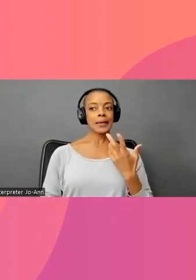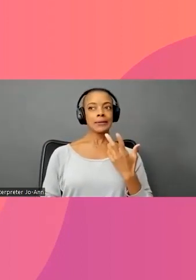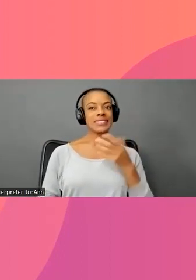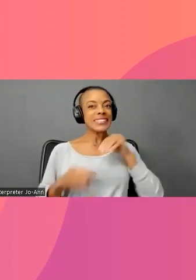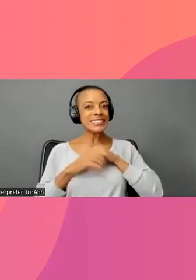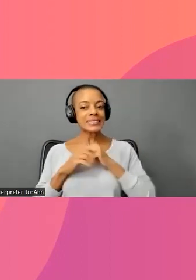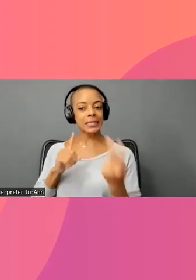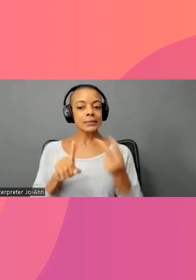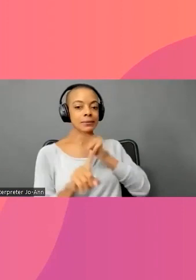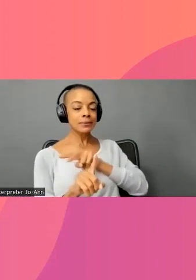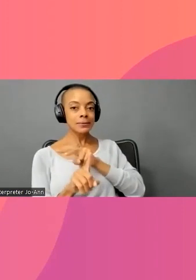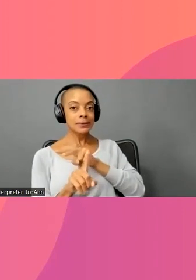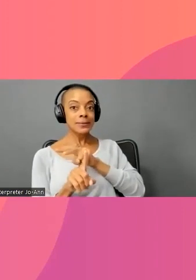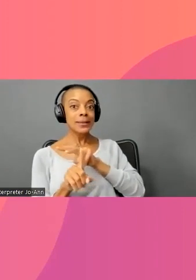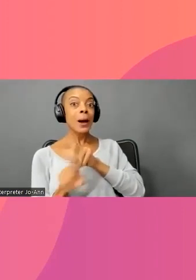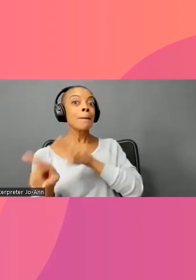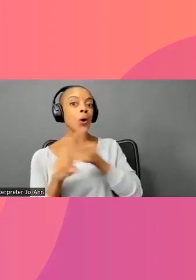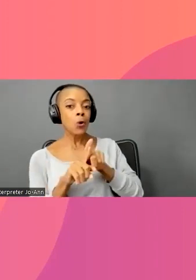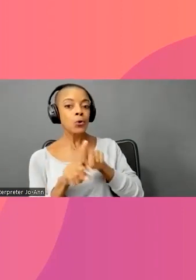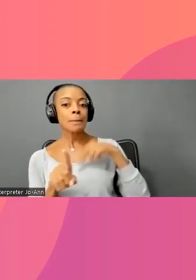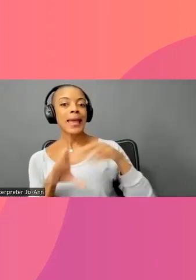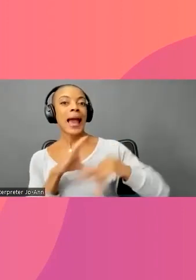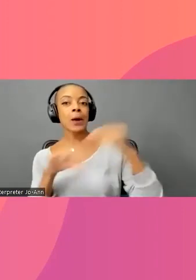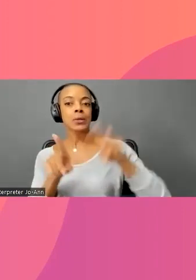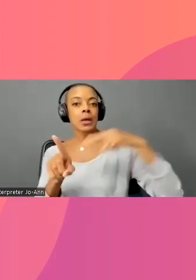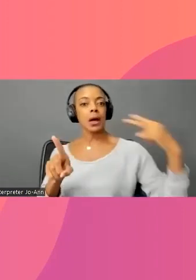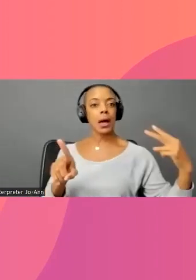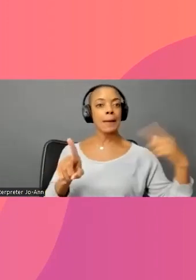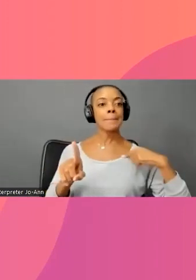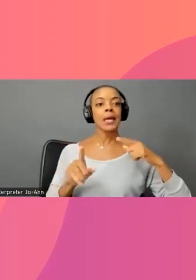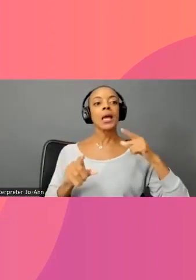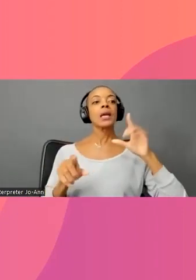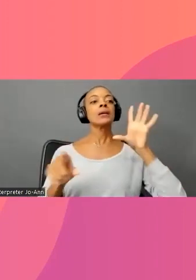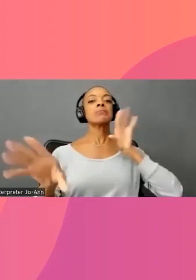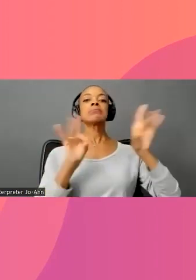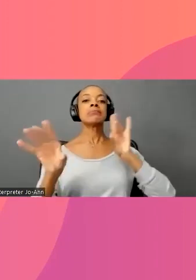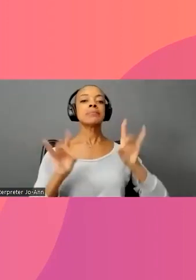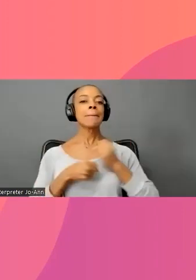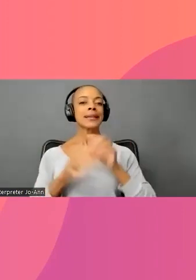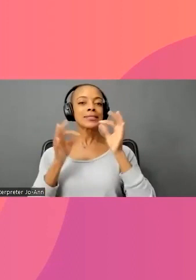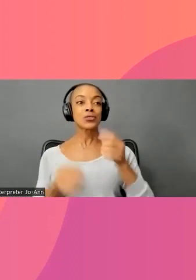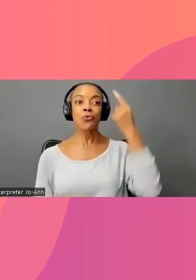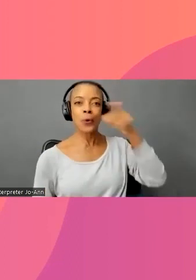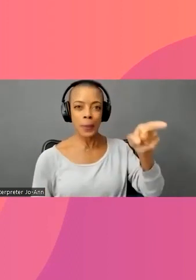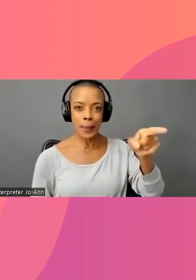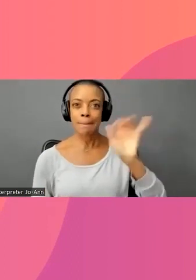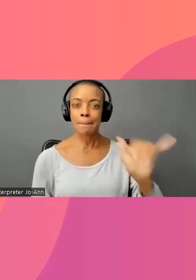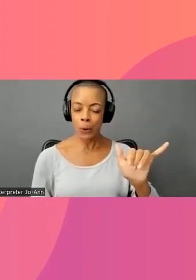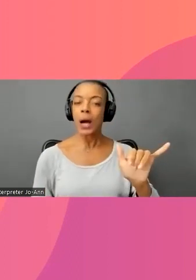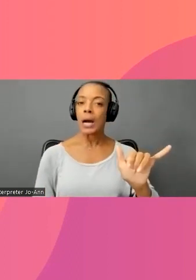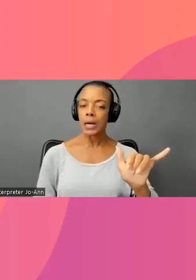j'avais une perspective de quelqu'un de l'intérieur, mais que j'étais aussi une personne de l'extérieur qui faisait ses recherches et qui prenait des